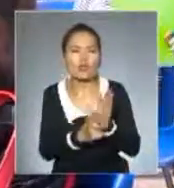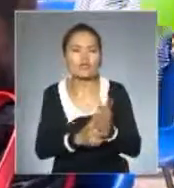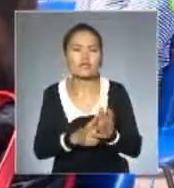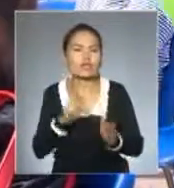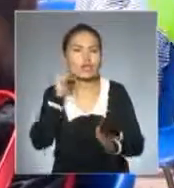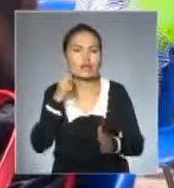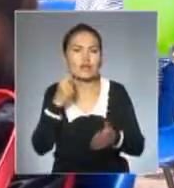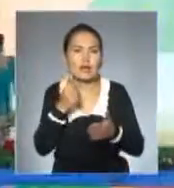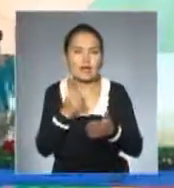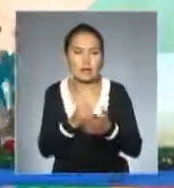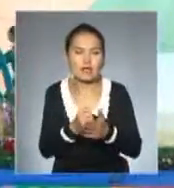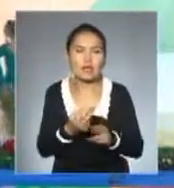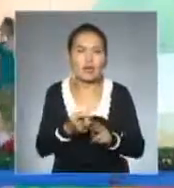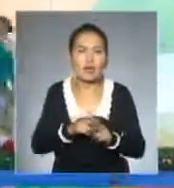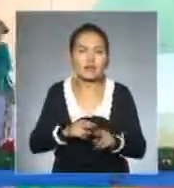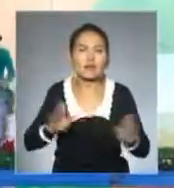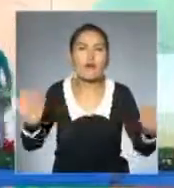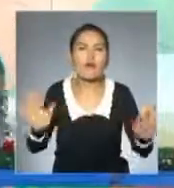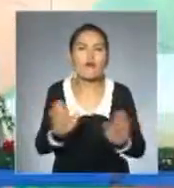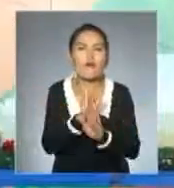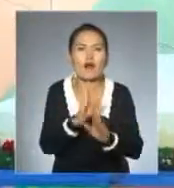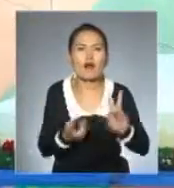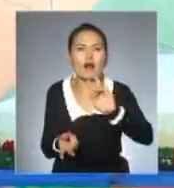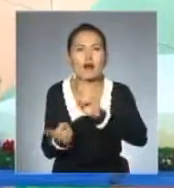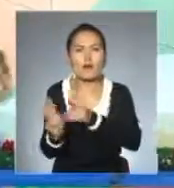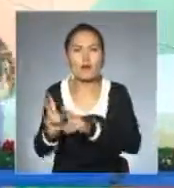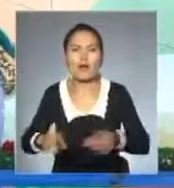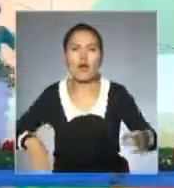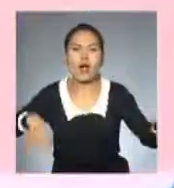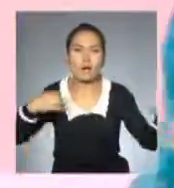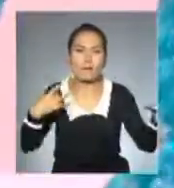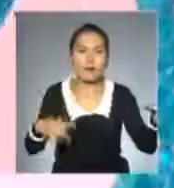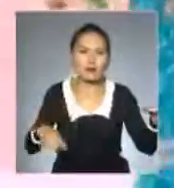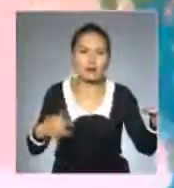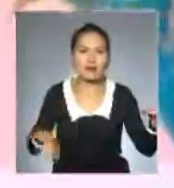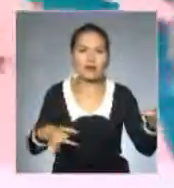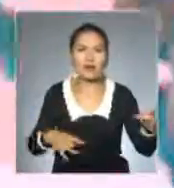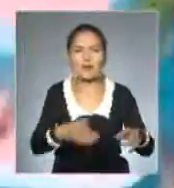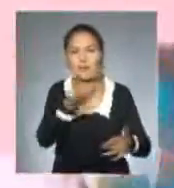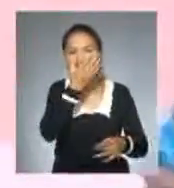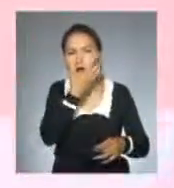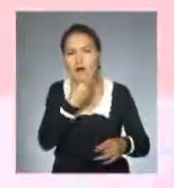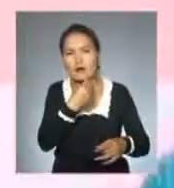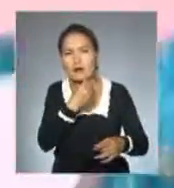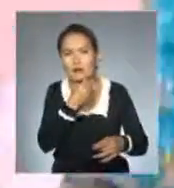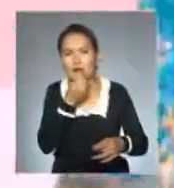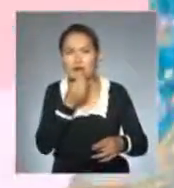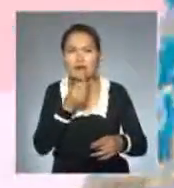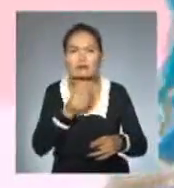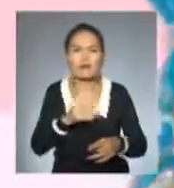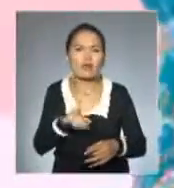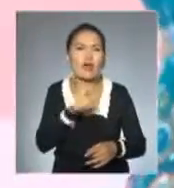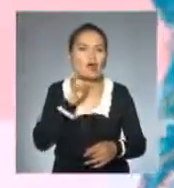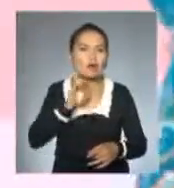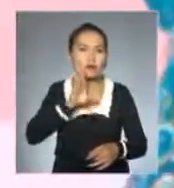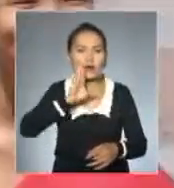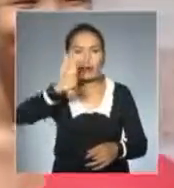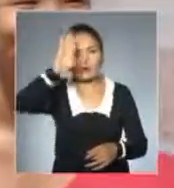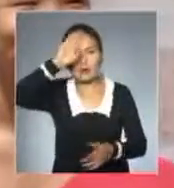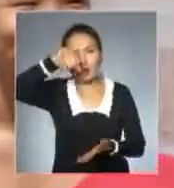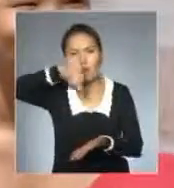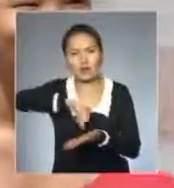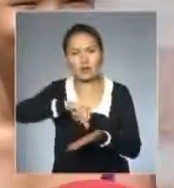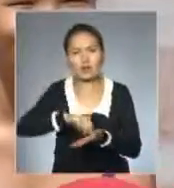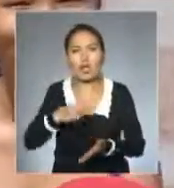тарта қатысушы. Олар вокал, хореография, фольклор, аспаптық жанр, сән театры және ерекше жанр сияқты аталымдар бойынша сынға